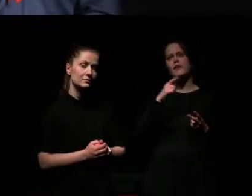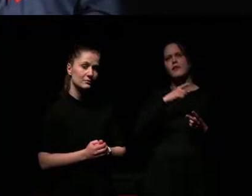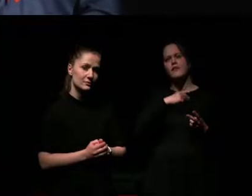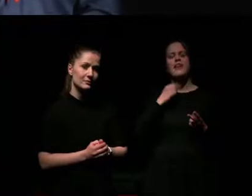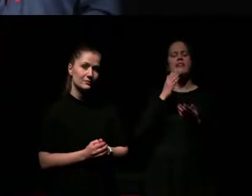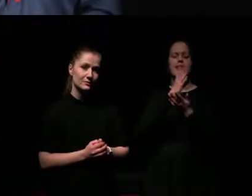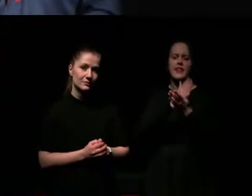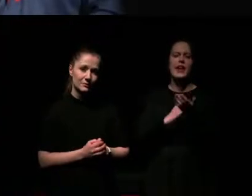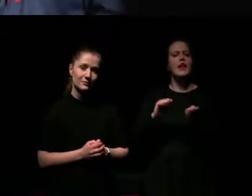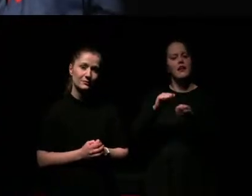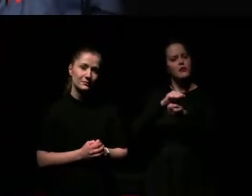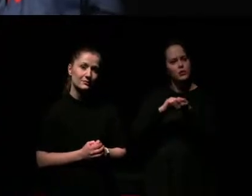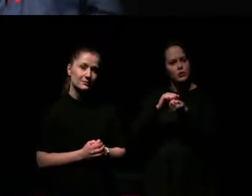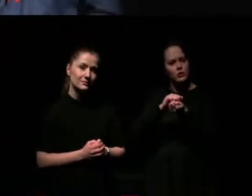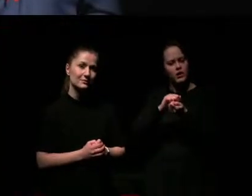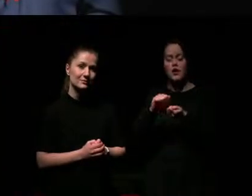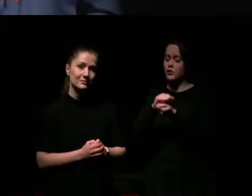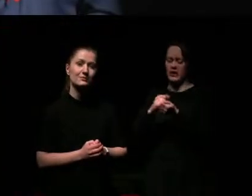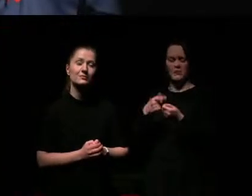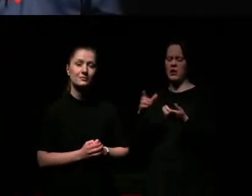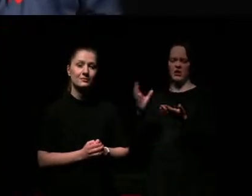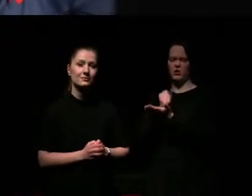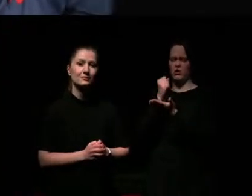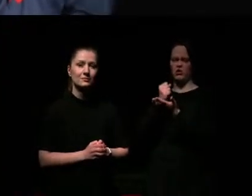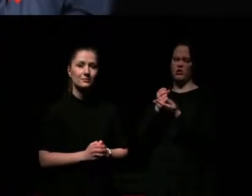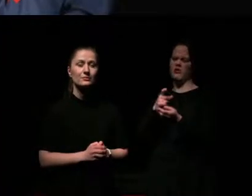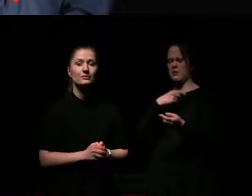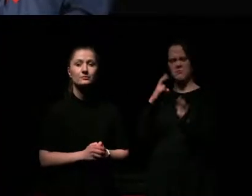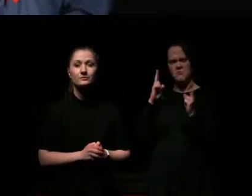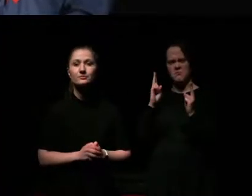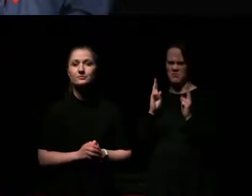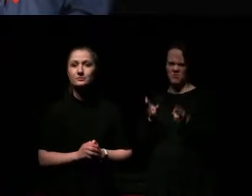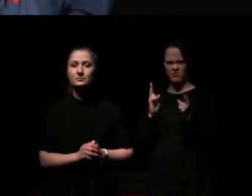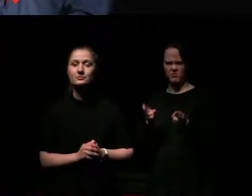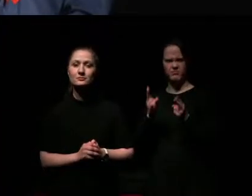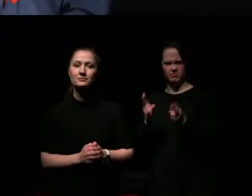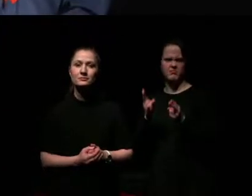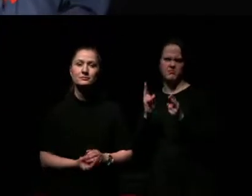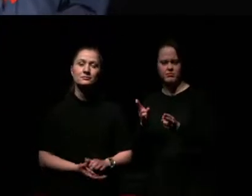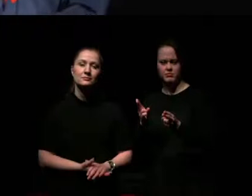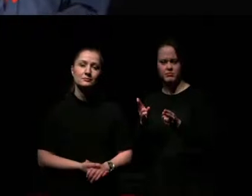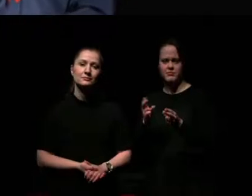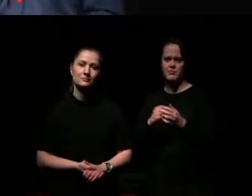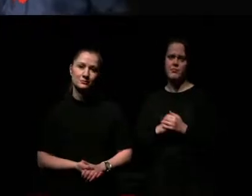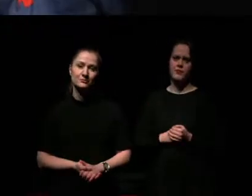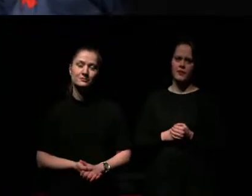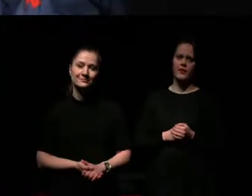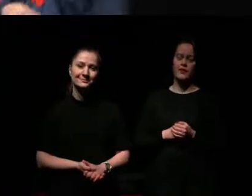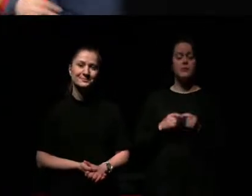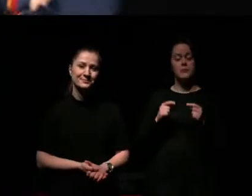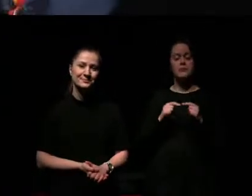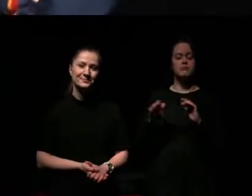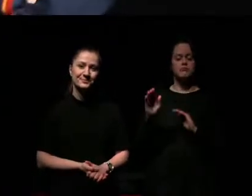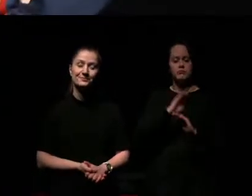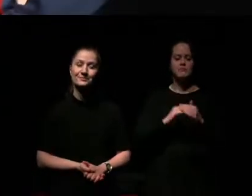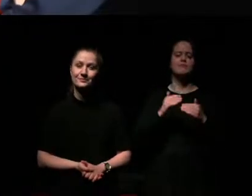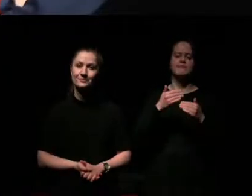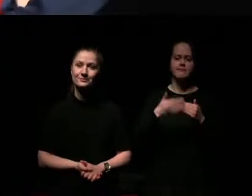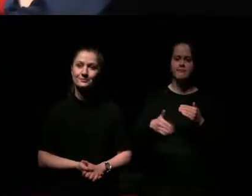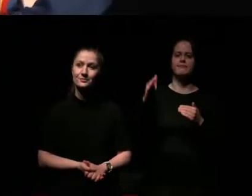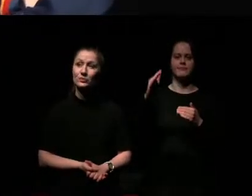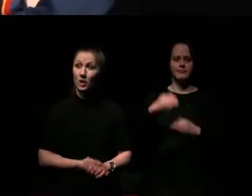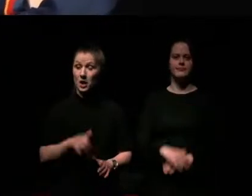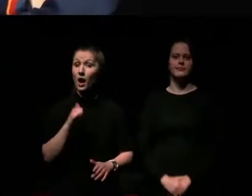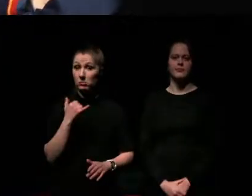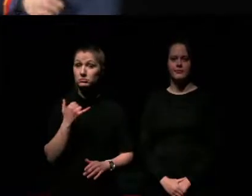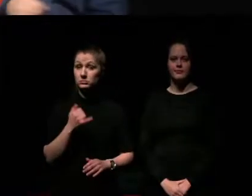av naturen, da. Ikke naturen bare en ressurs som kan utnyttes, men noe som må ivaretas for fremtidlige folk. Ja,